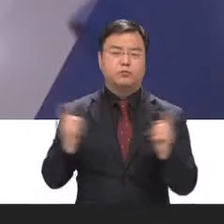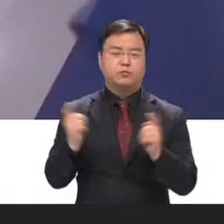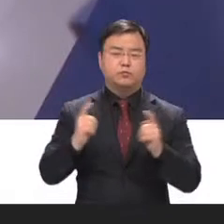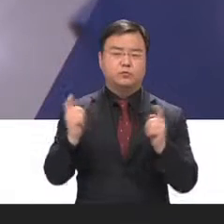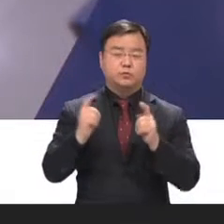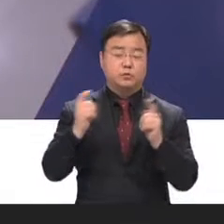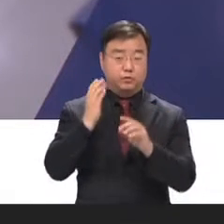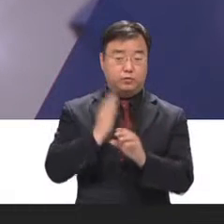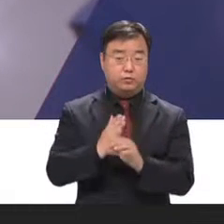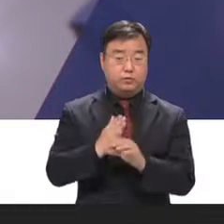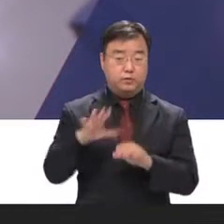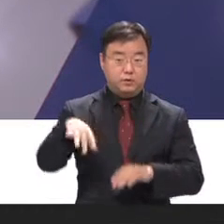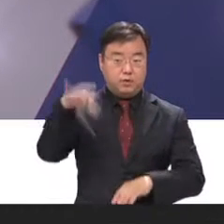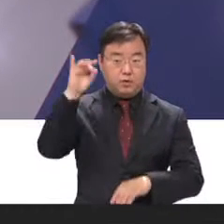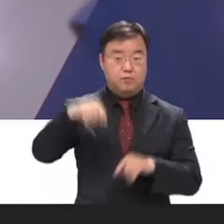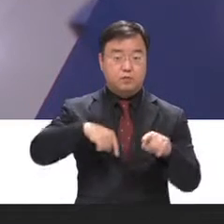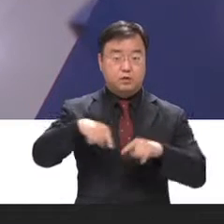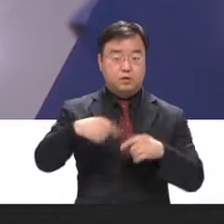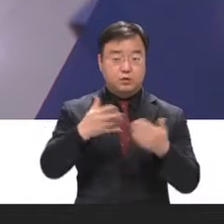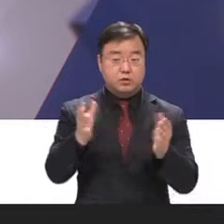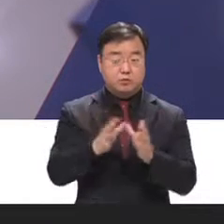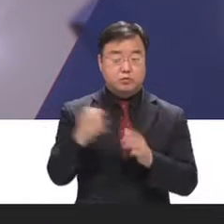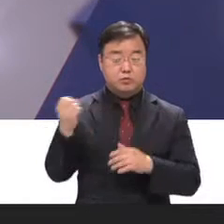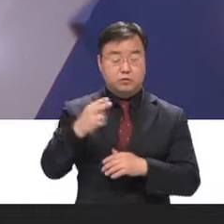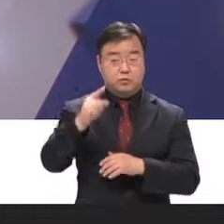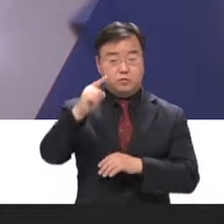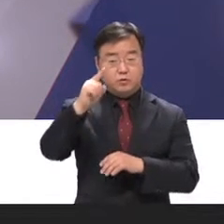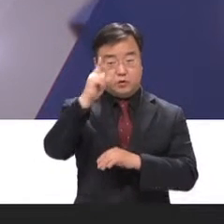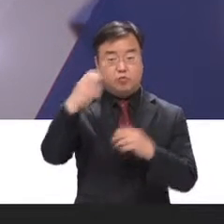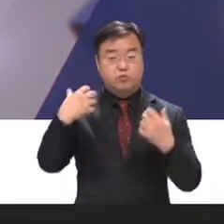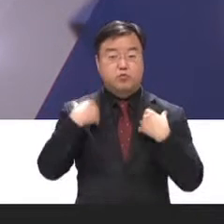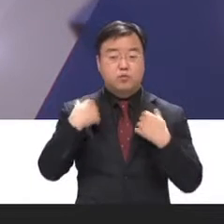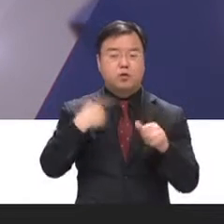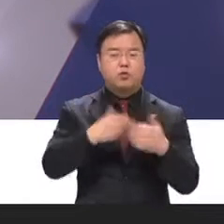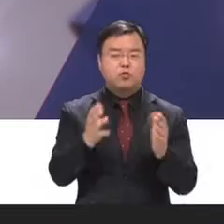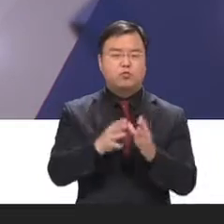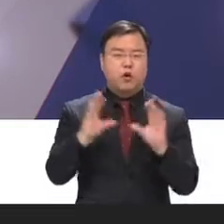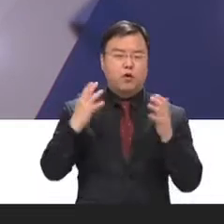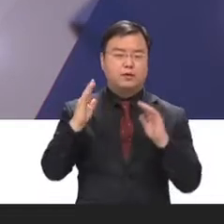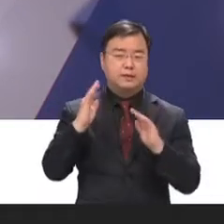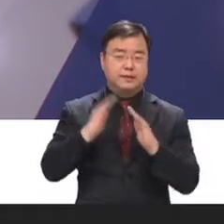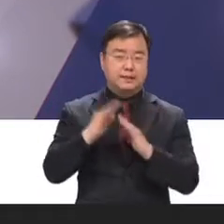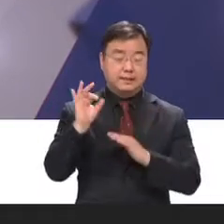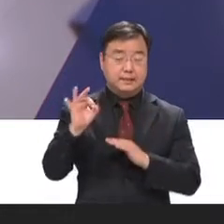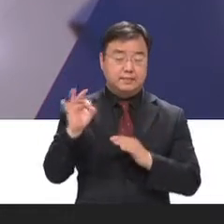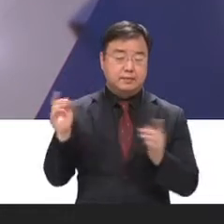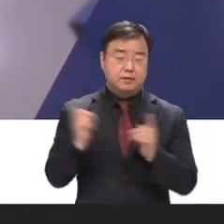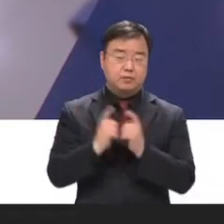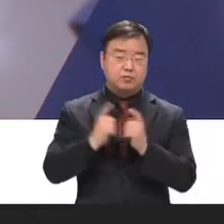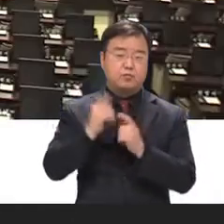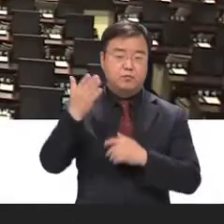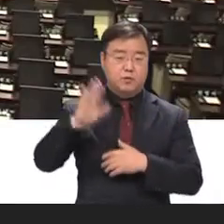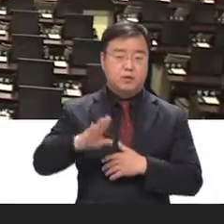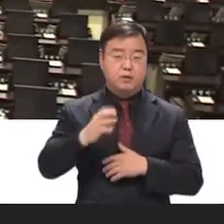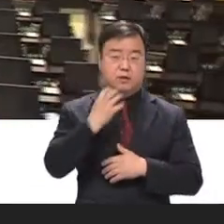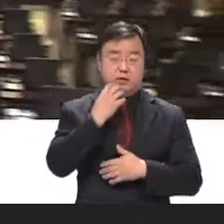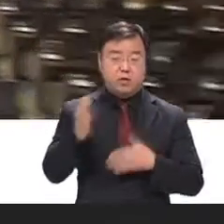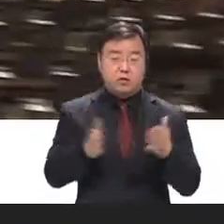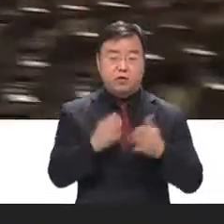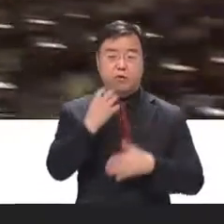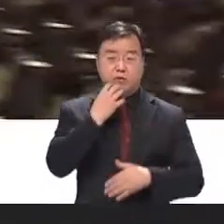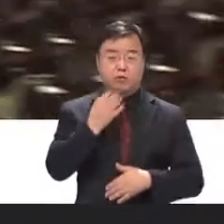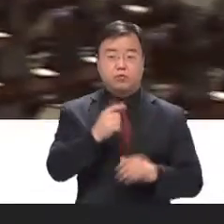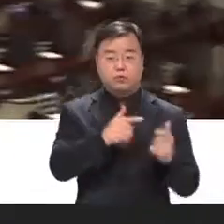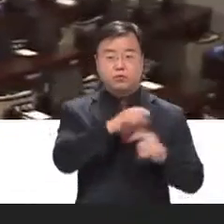당초 정부와 교육청의 다툼은 여린 2집 보육비 문제 였는데요 야당이 다수 의석을 차지한 경기 서울 등 의회